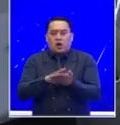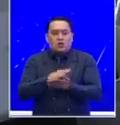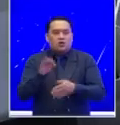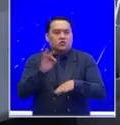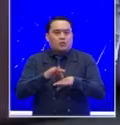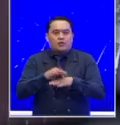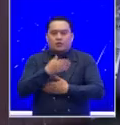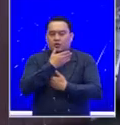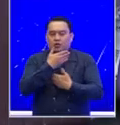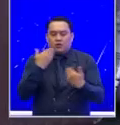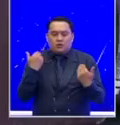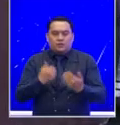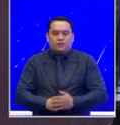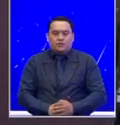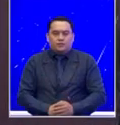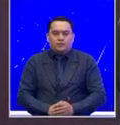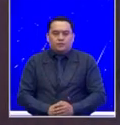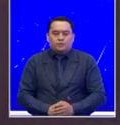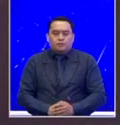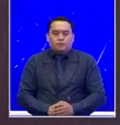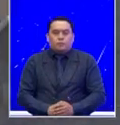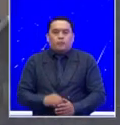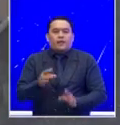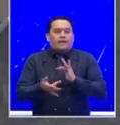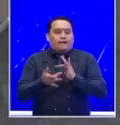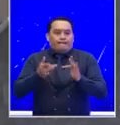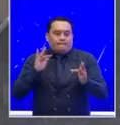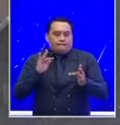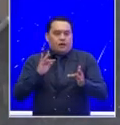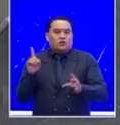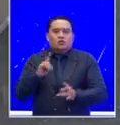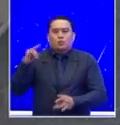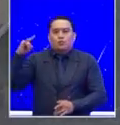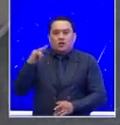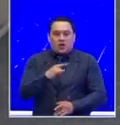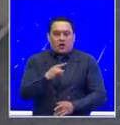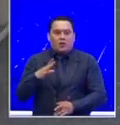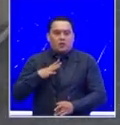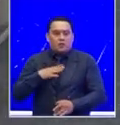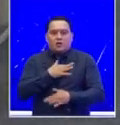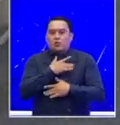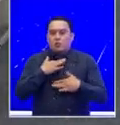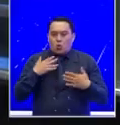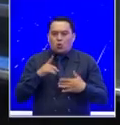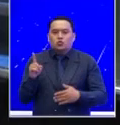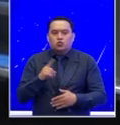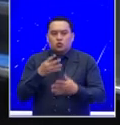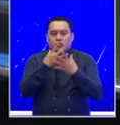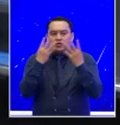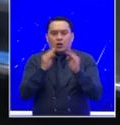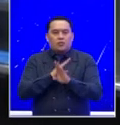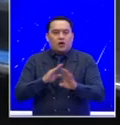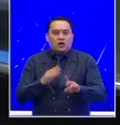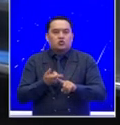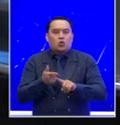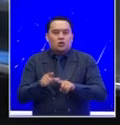одного зараженного вирусом COVID-19. Шума в социальных сетях насчет прилета рейса было немало. Но не стоит забывать, что